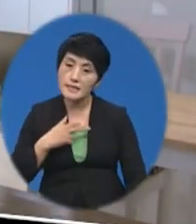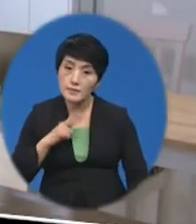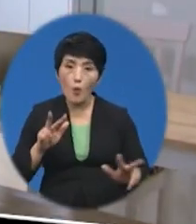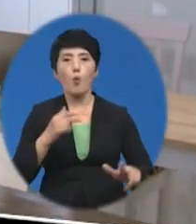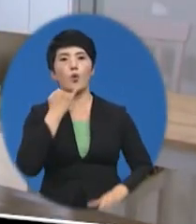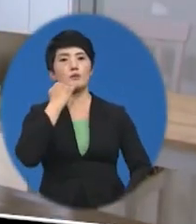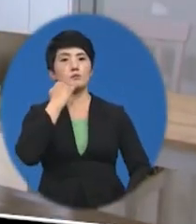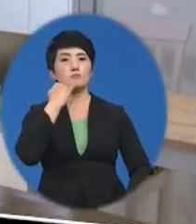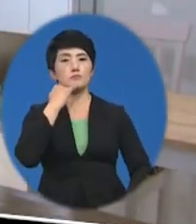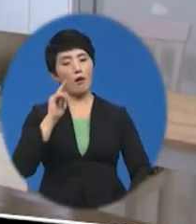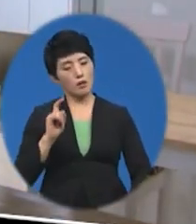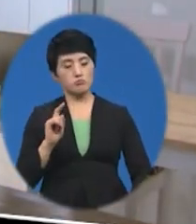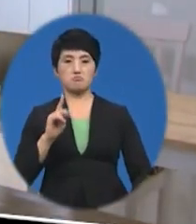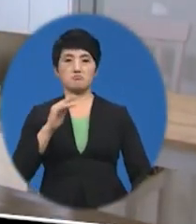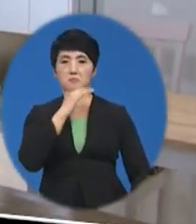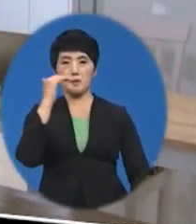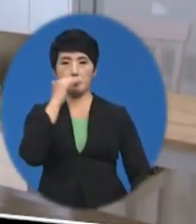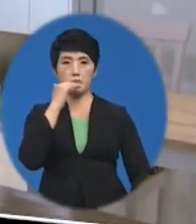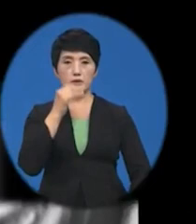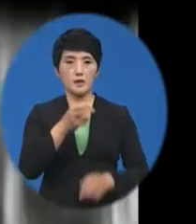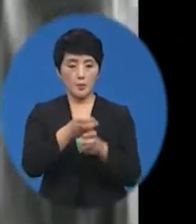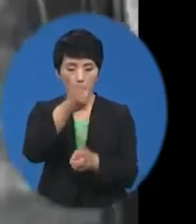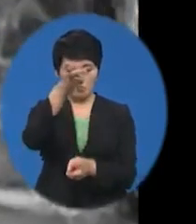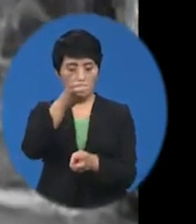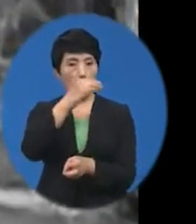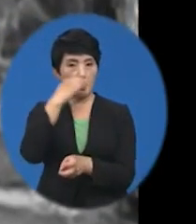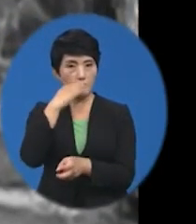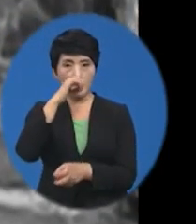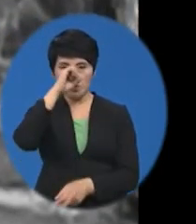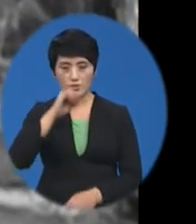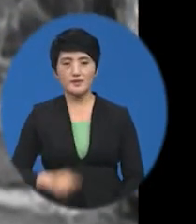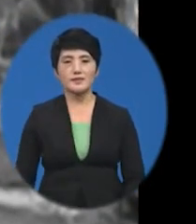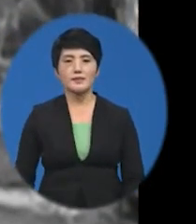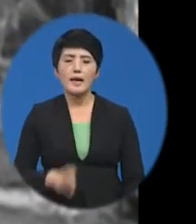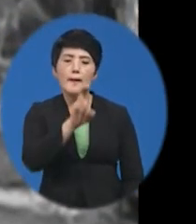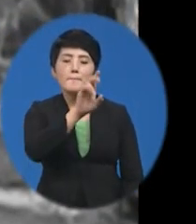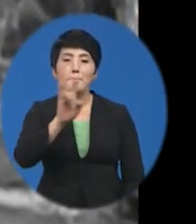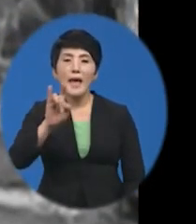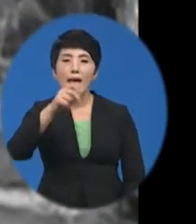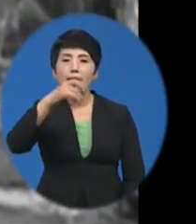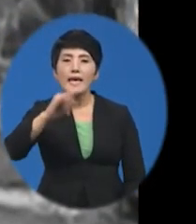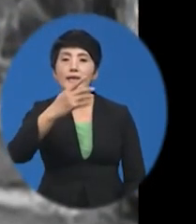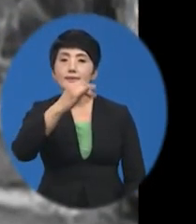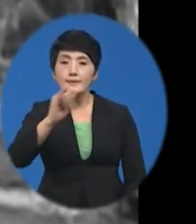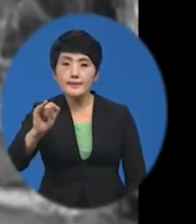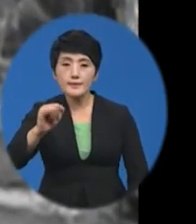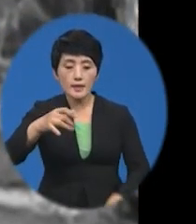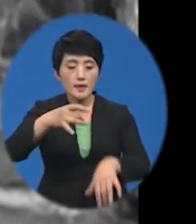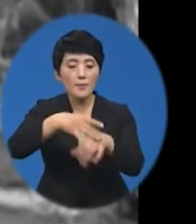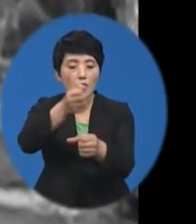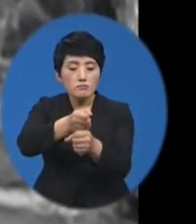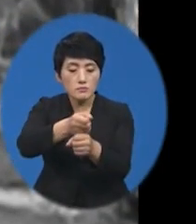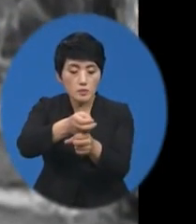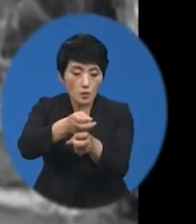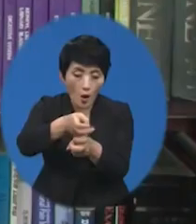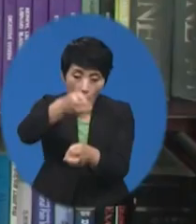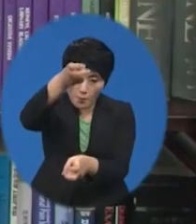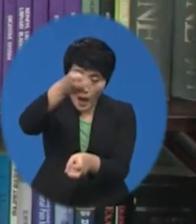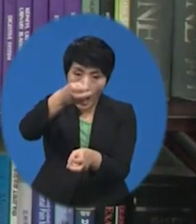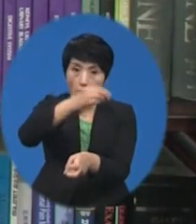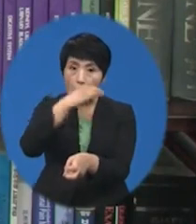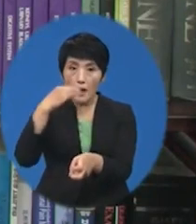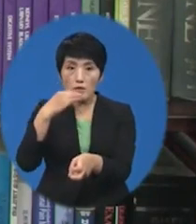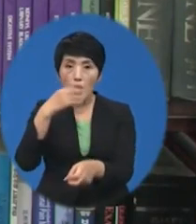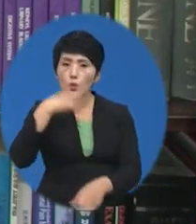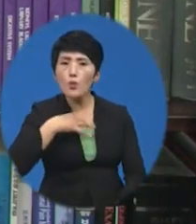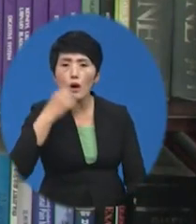정도 없이 많이 호전되었어요. 맥켄지 운동은 척추 건강에 왜 도움이 되는 걸까요? 목을